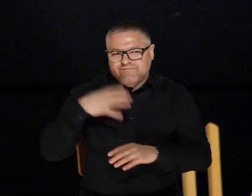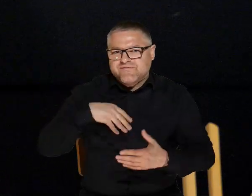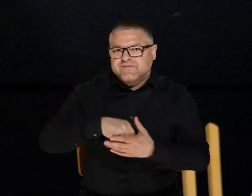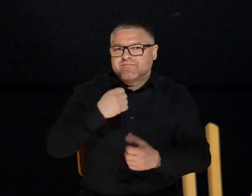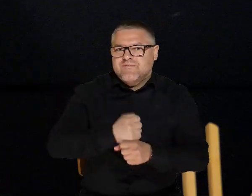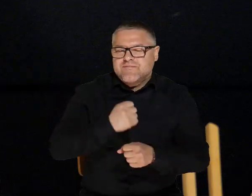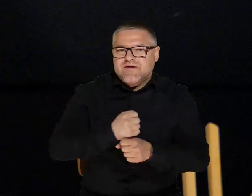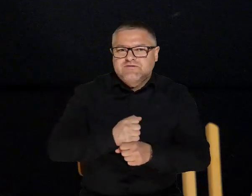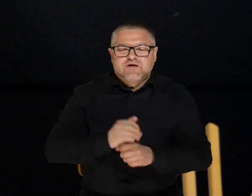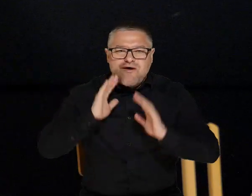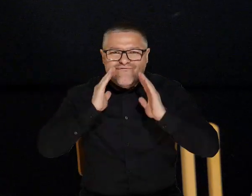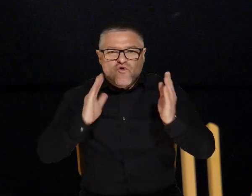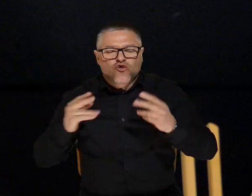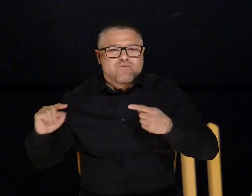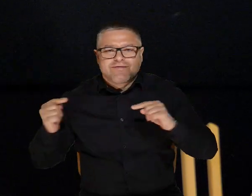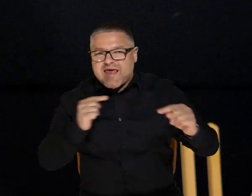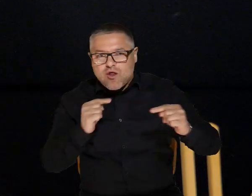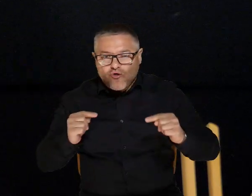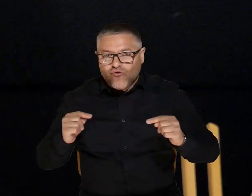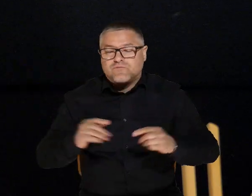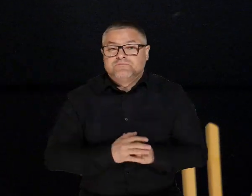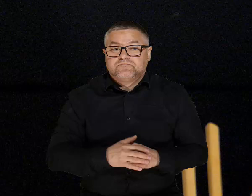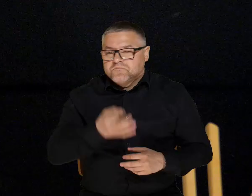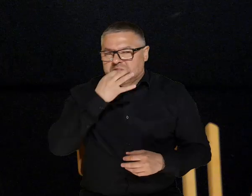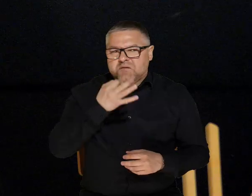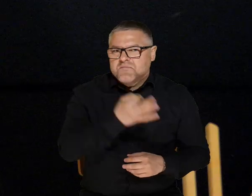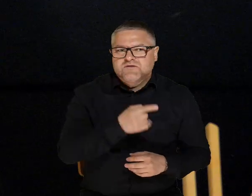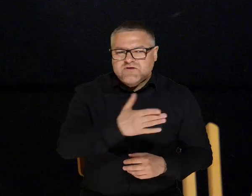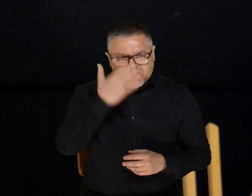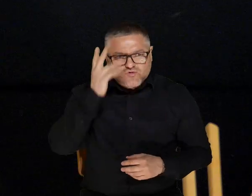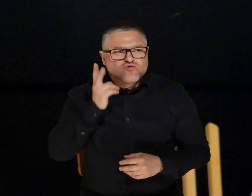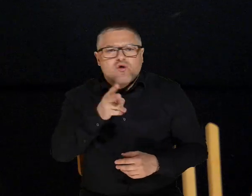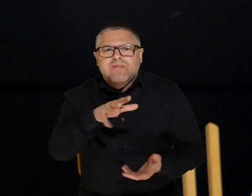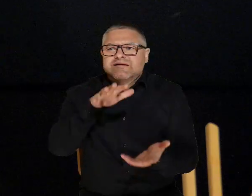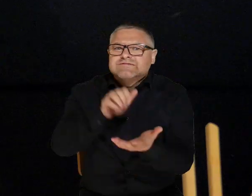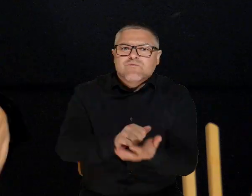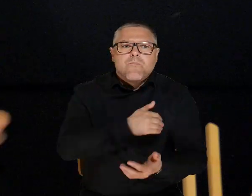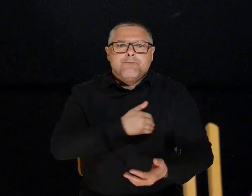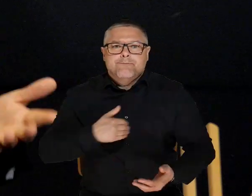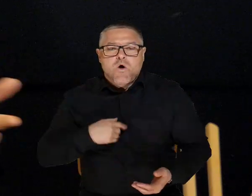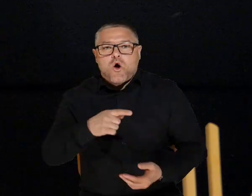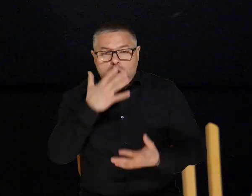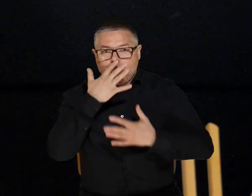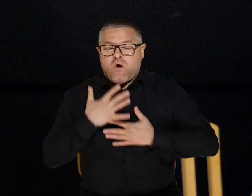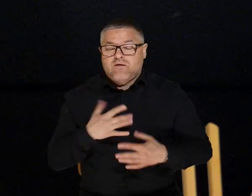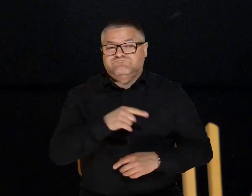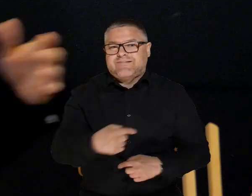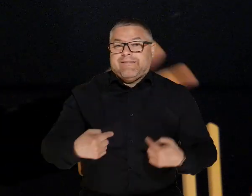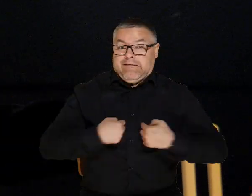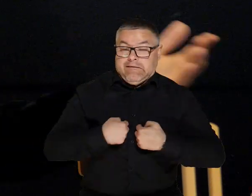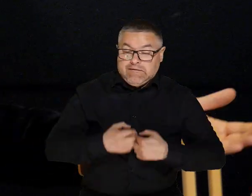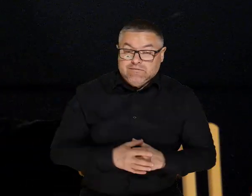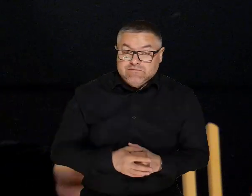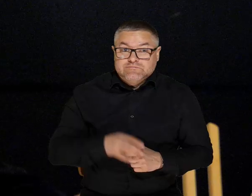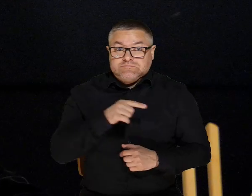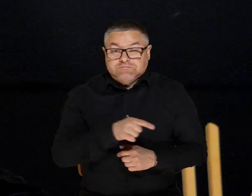Forum Dialogu. Zapytał się Zuzanny Radzik, czy ona wie o kimś, kto tym się zajmuje w Polsce. I ona wskazała na mnie. No i tenże